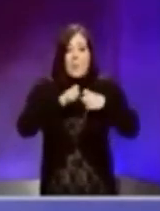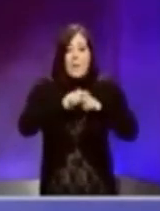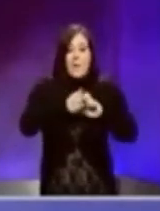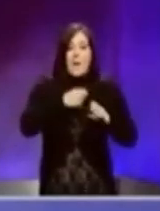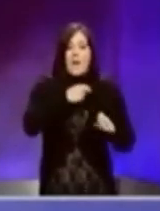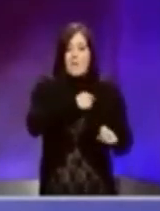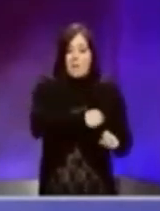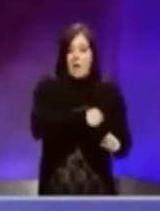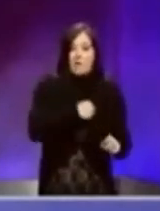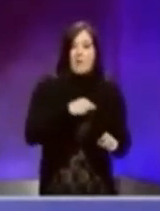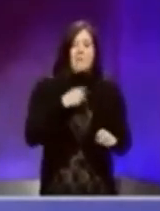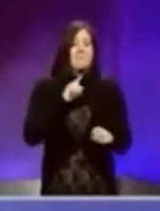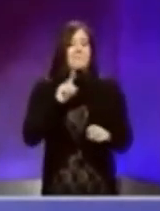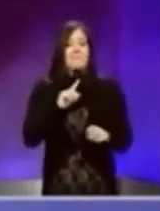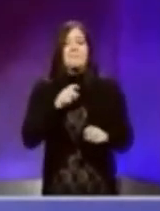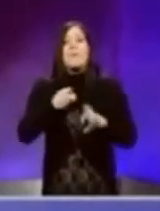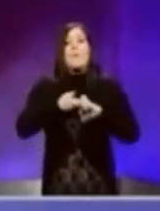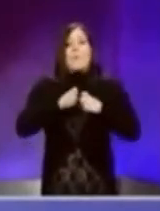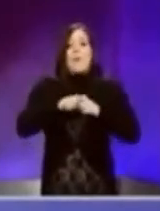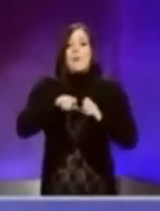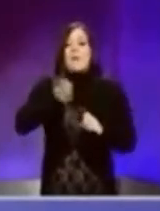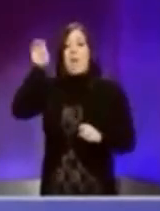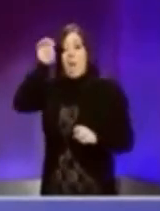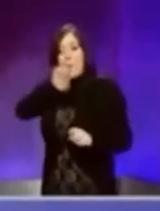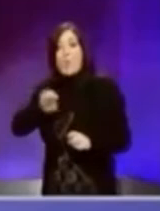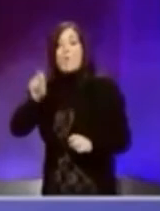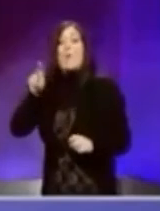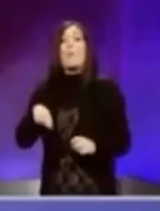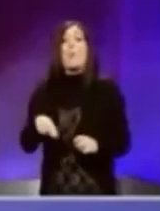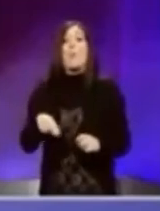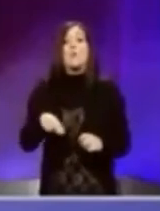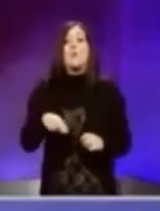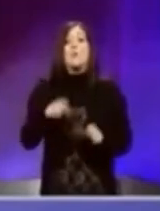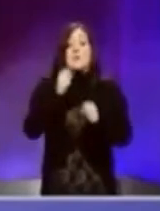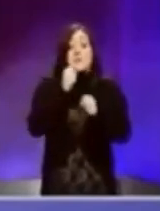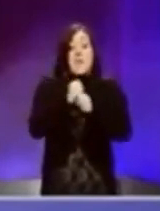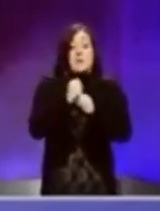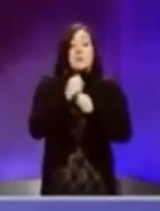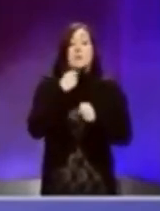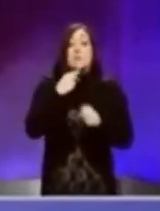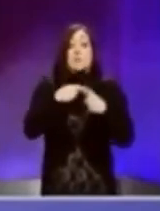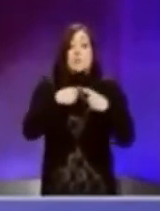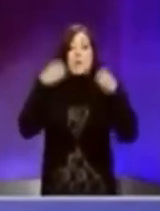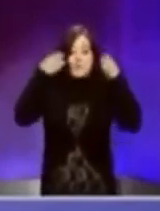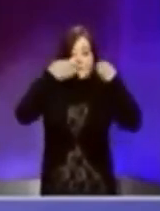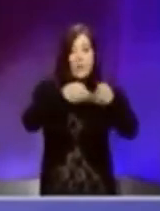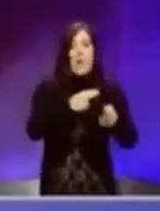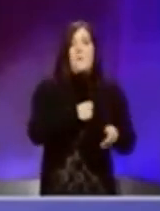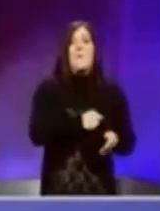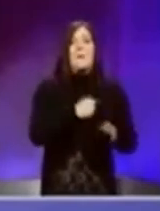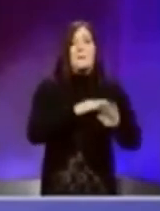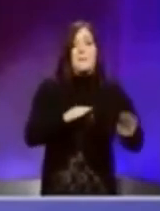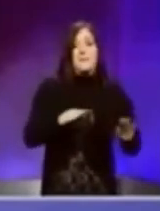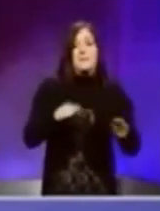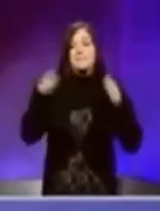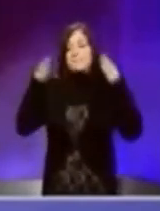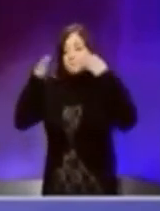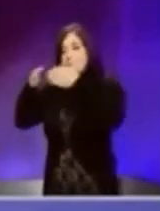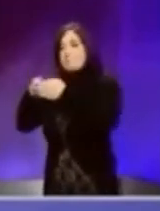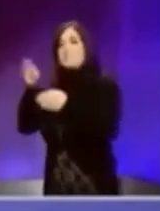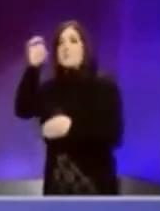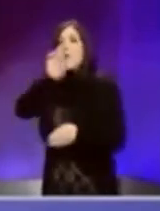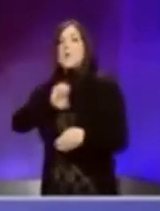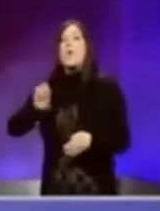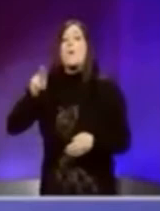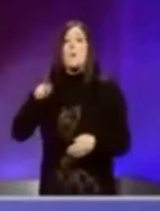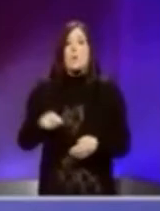ta' ħidma wkoll intensiva li saret u qed issir fuq livell Ewropew. Jekk wieħed pereżempju jitkellem dwar il-fatt